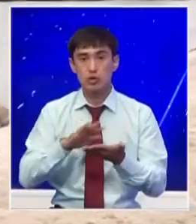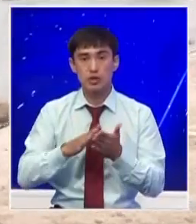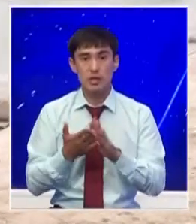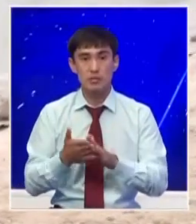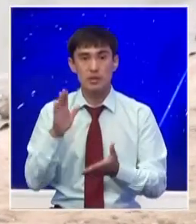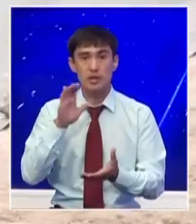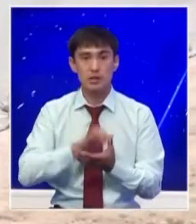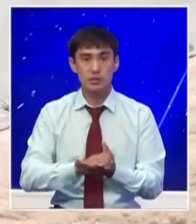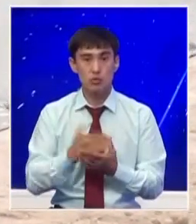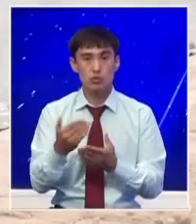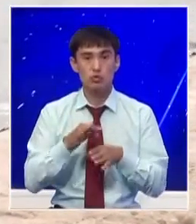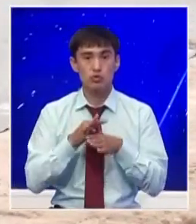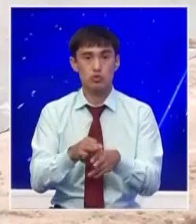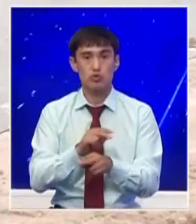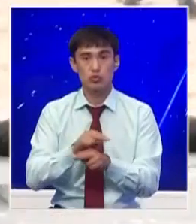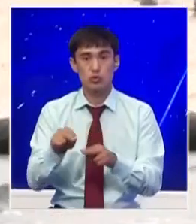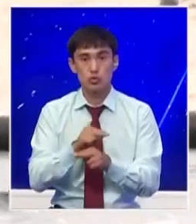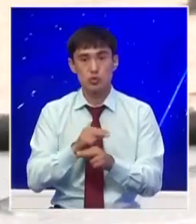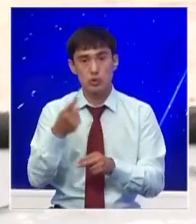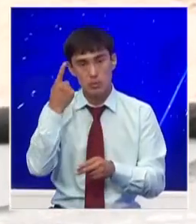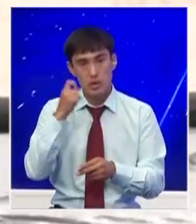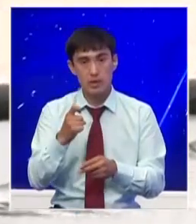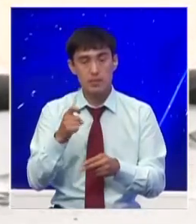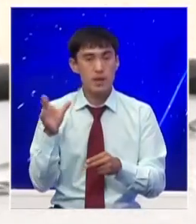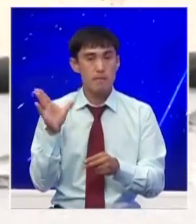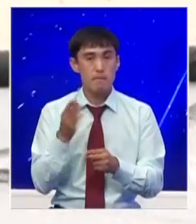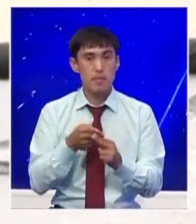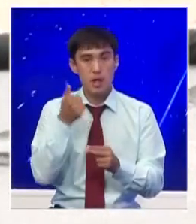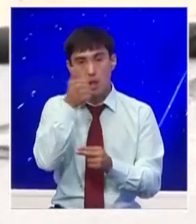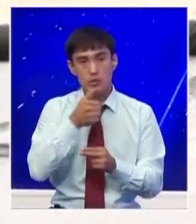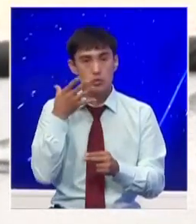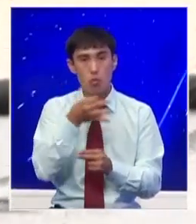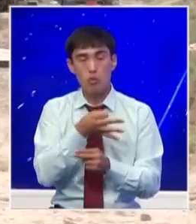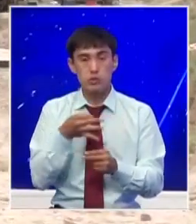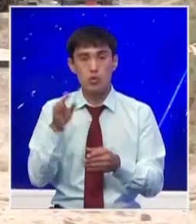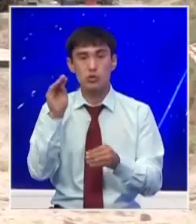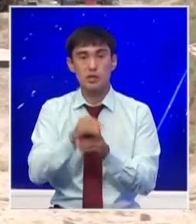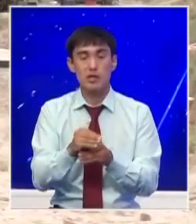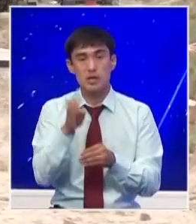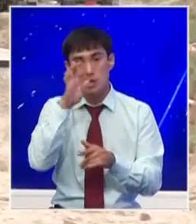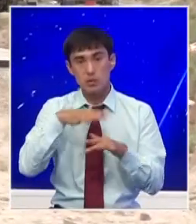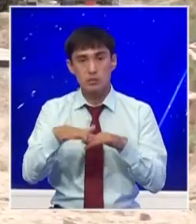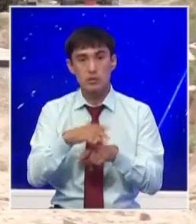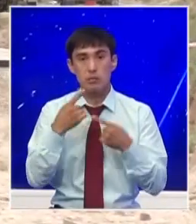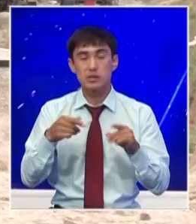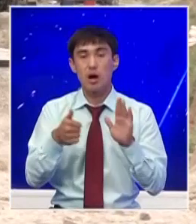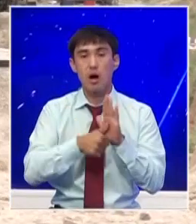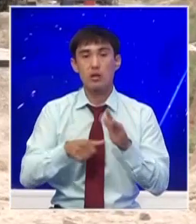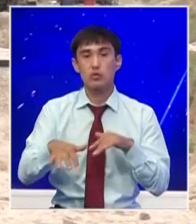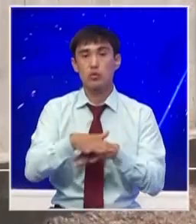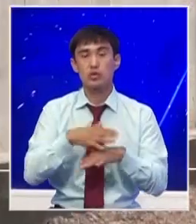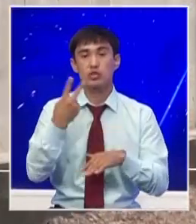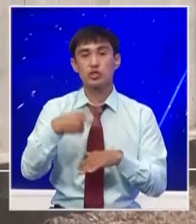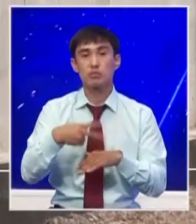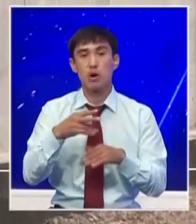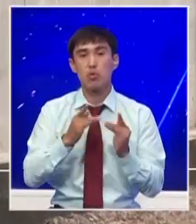жағдайымен танысып, онда жүргізілген жөндеулер туралы біледі. Биыл Алматы облысын қосқанда еліміздің өзге 6 өңірінде